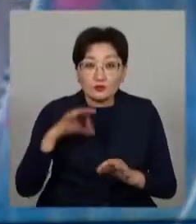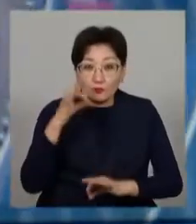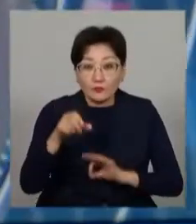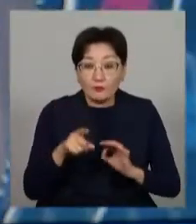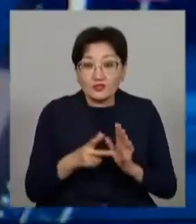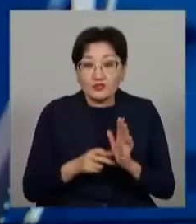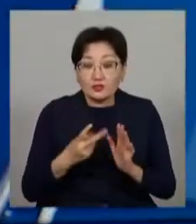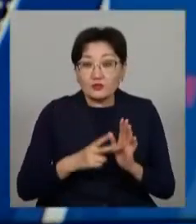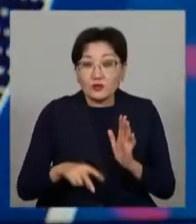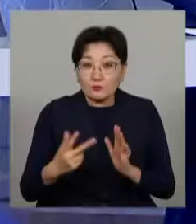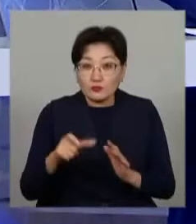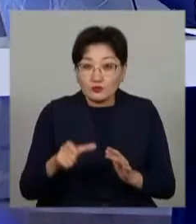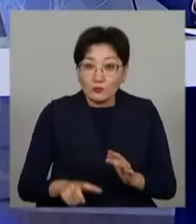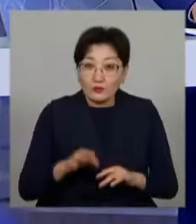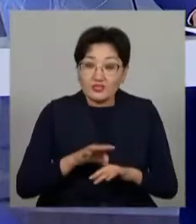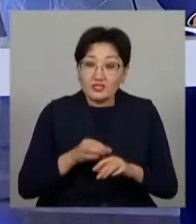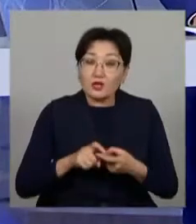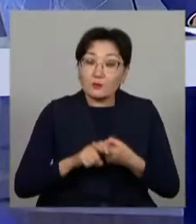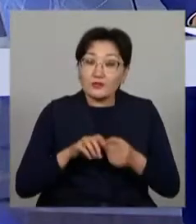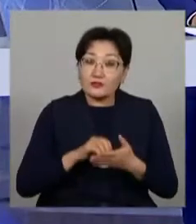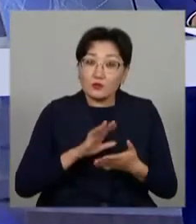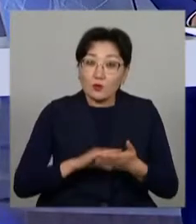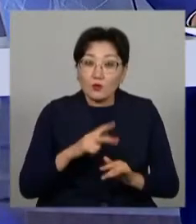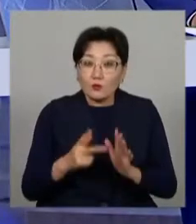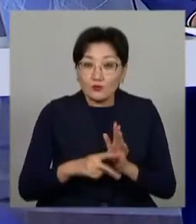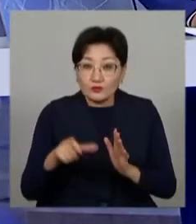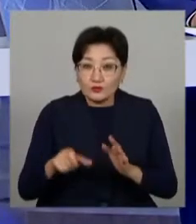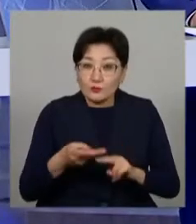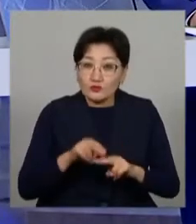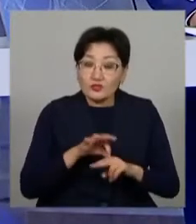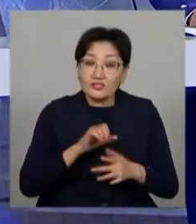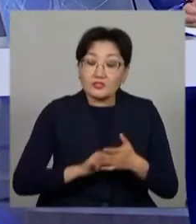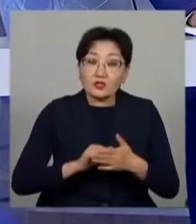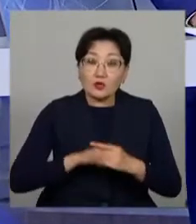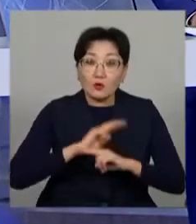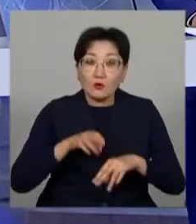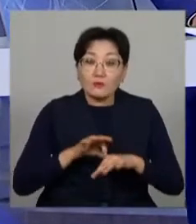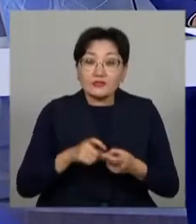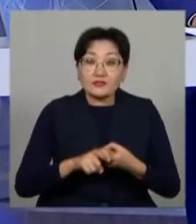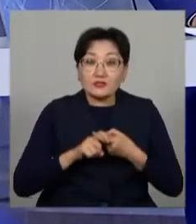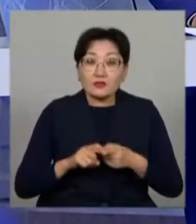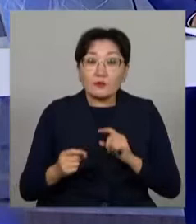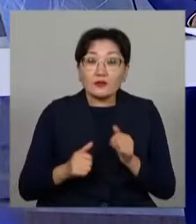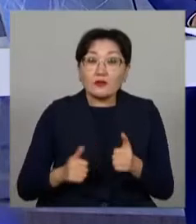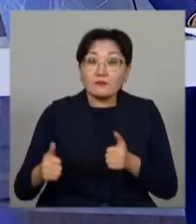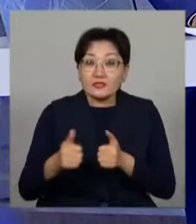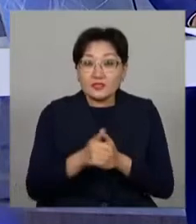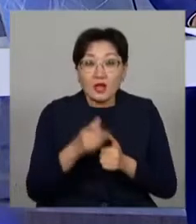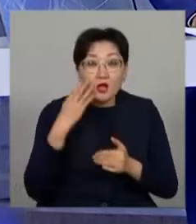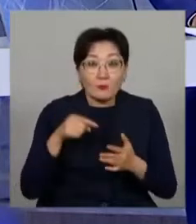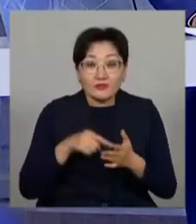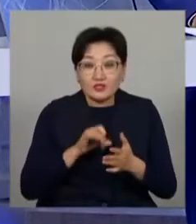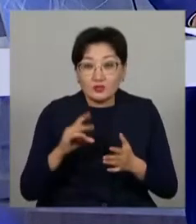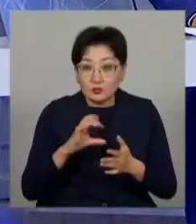1873 қазақстандықта вирус расталды. 18 адам індет салдарынан мерт болған. Жоқтыру бойынша антирейтингті бастап тұрған Алматы